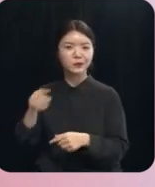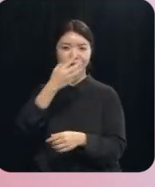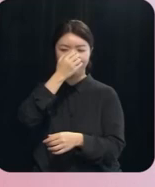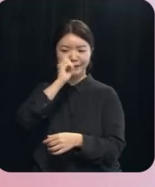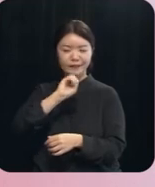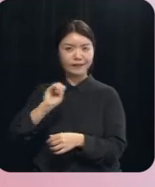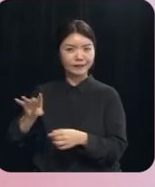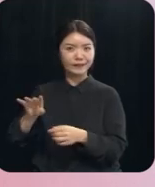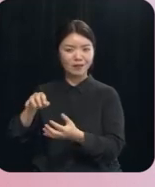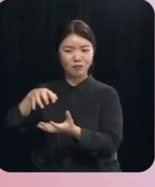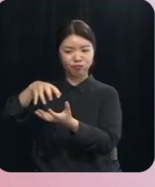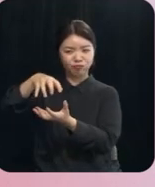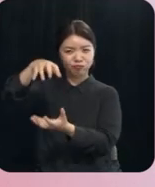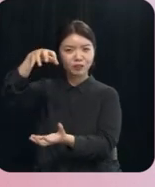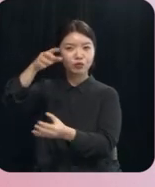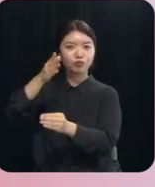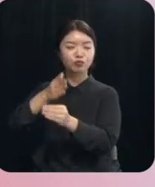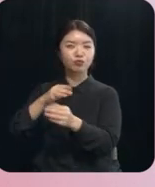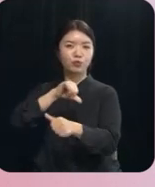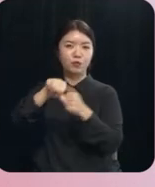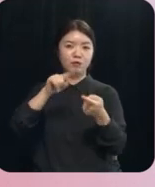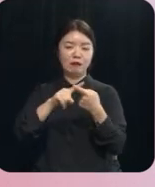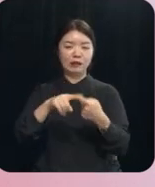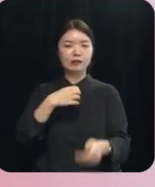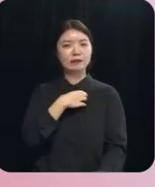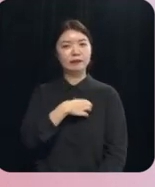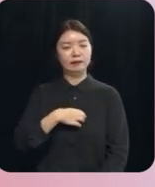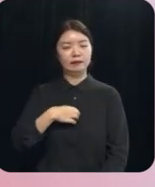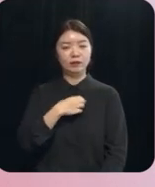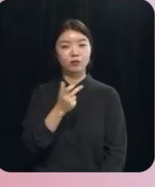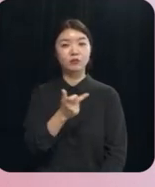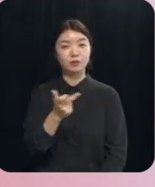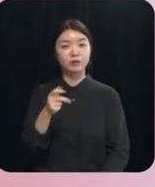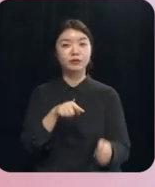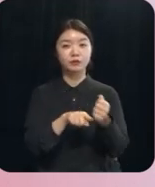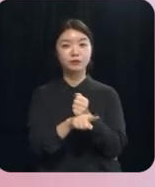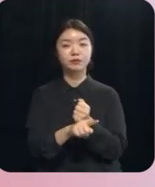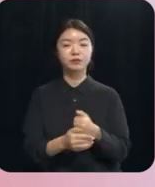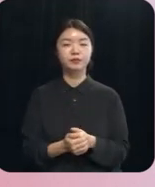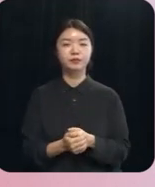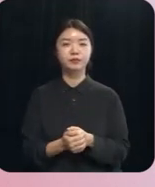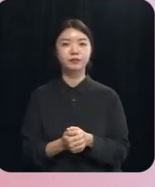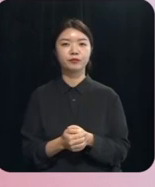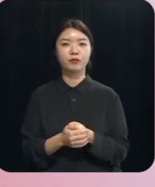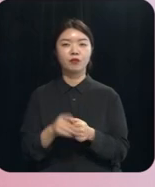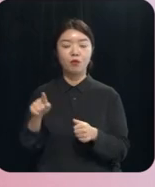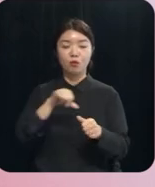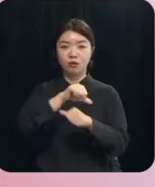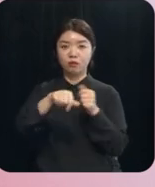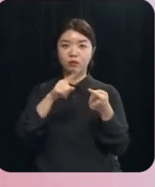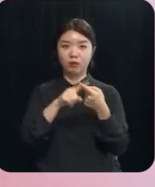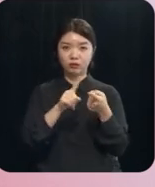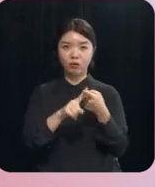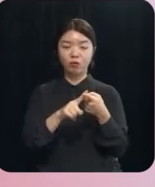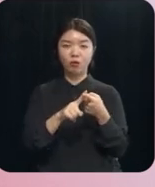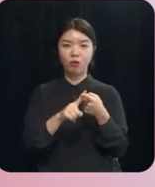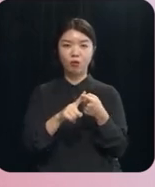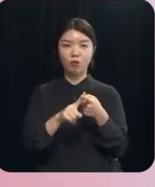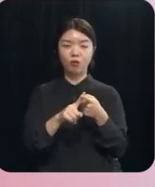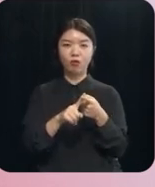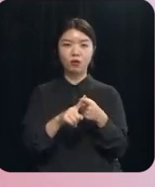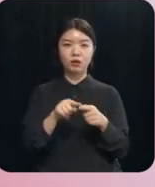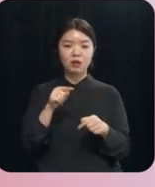쓰레기양이 되고 있습니다. 환경에 대한 걱정이 커지는 이유죠. 역시 환경에 대해서 원인자